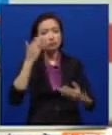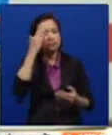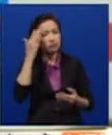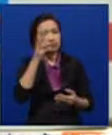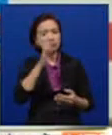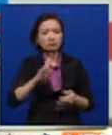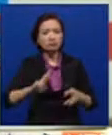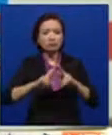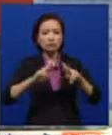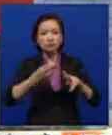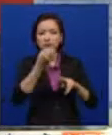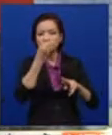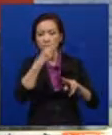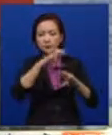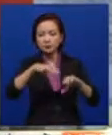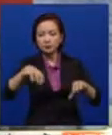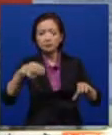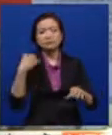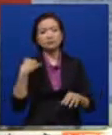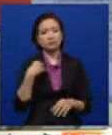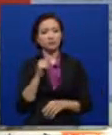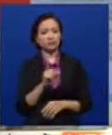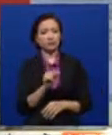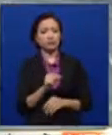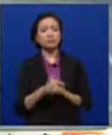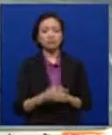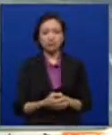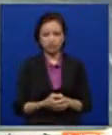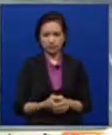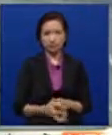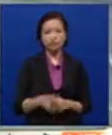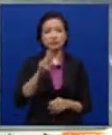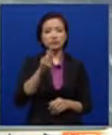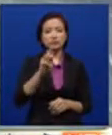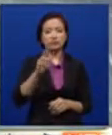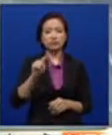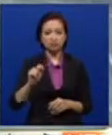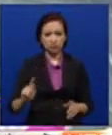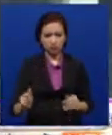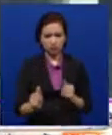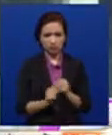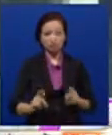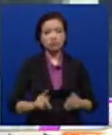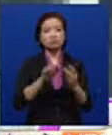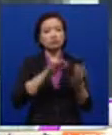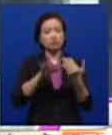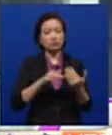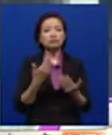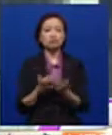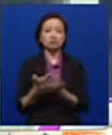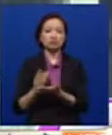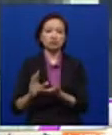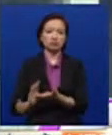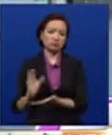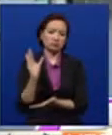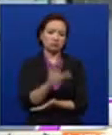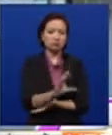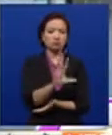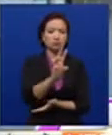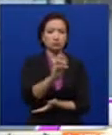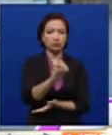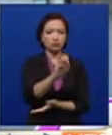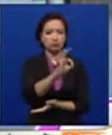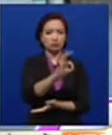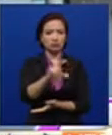อาหารต่างๆและดนตรีช่วยว่าการกระทรวงคมนาคมกล่าวว่ากระทรวงคมนาคมได้จัดสรรงบประมาณจำนวนกว่า 69